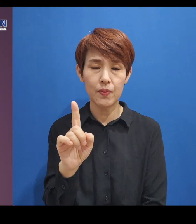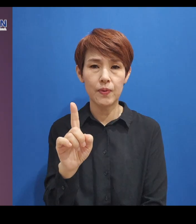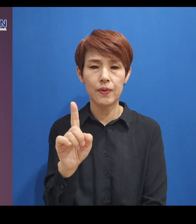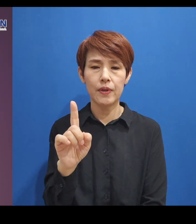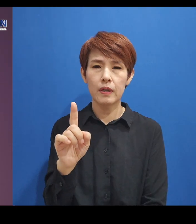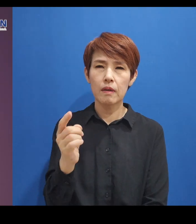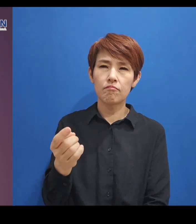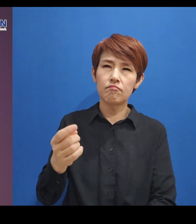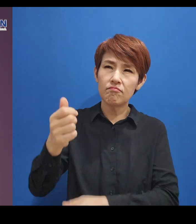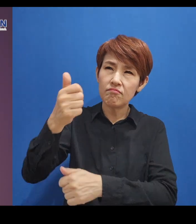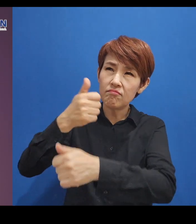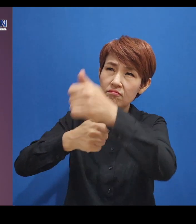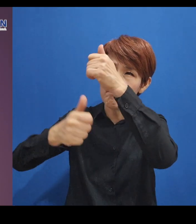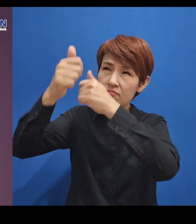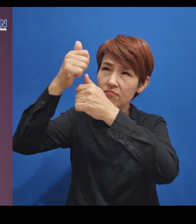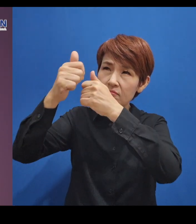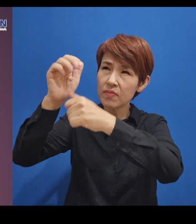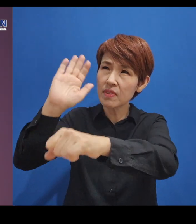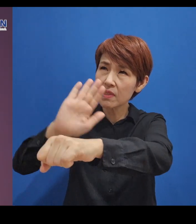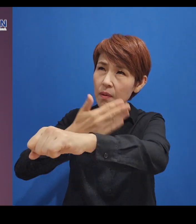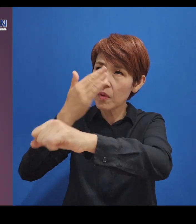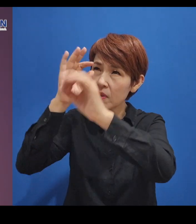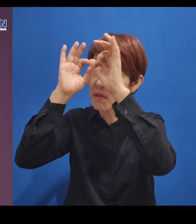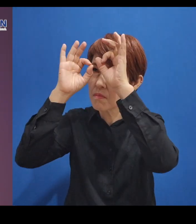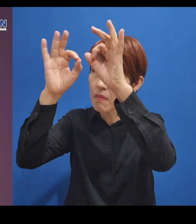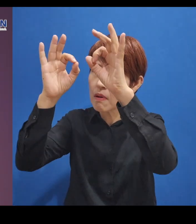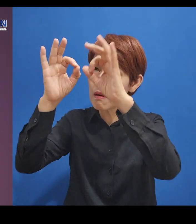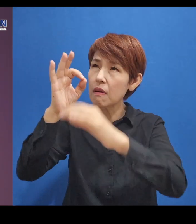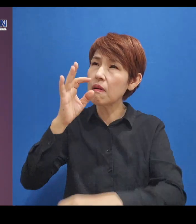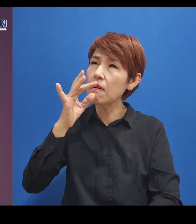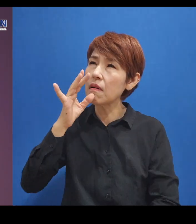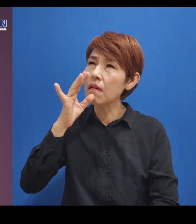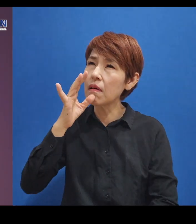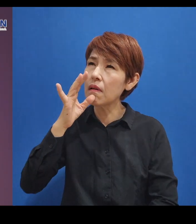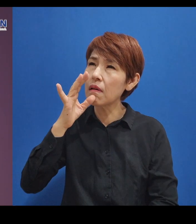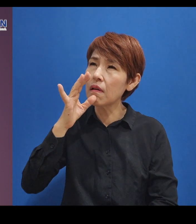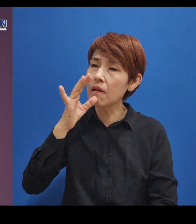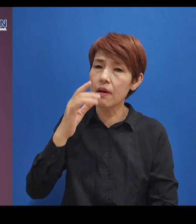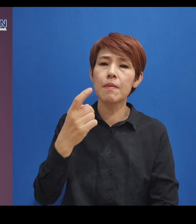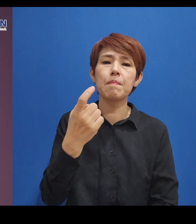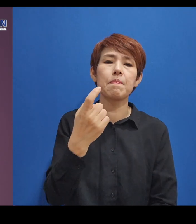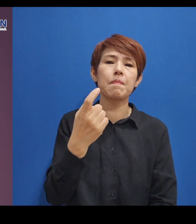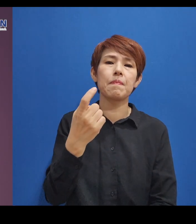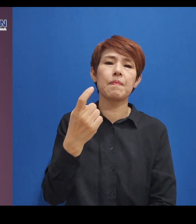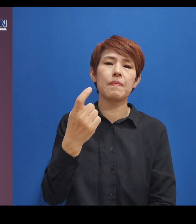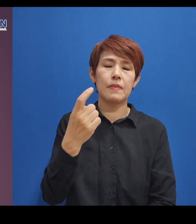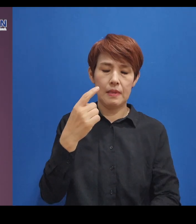그 선대의 잘못을 통해서도 다 배울 수 있는 사람이죠.